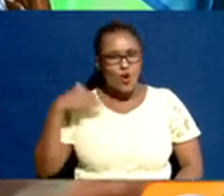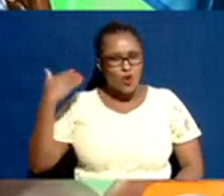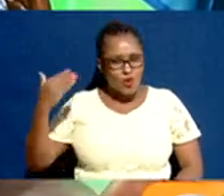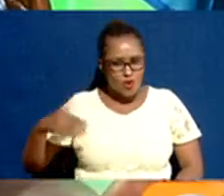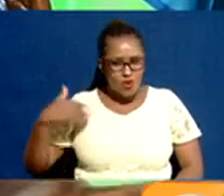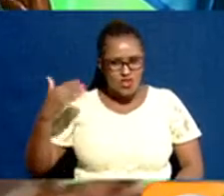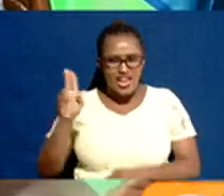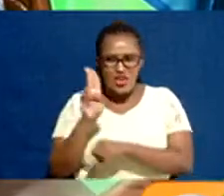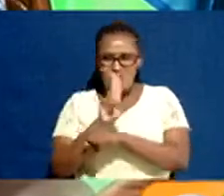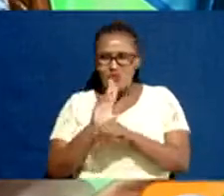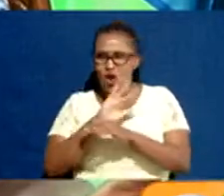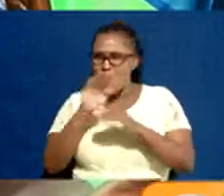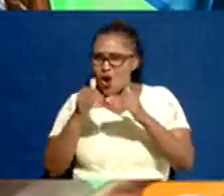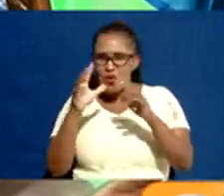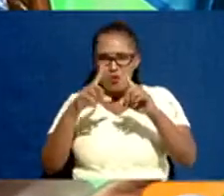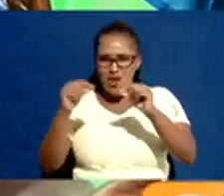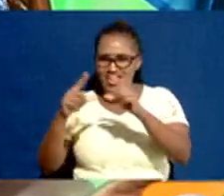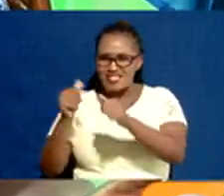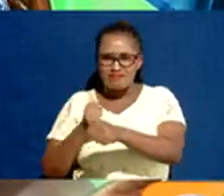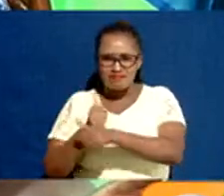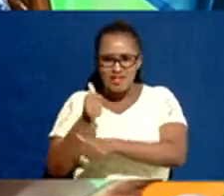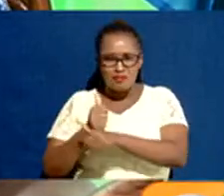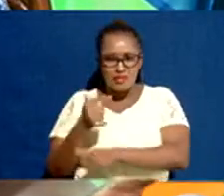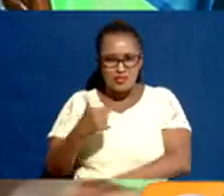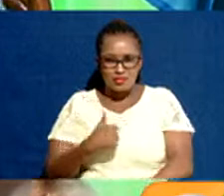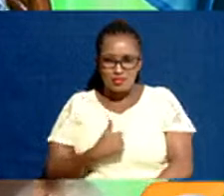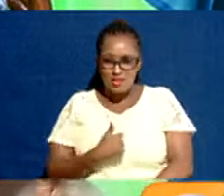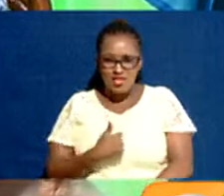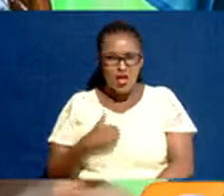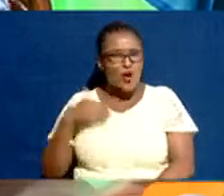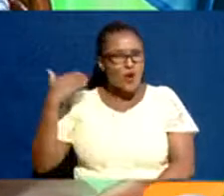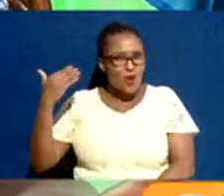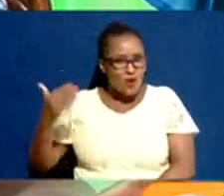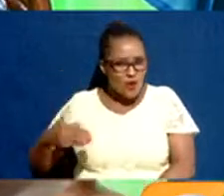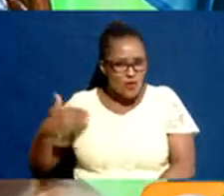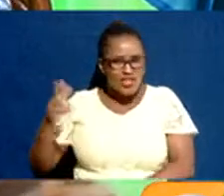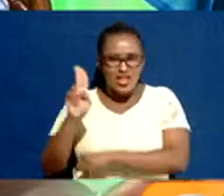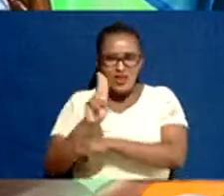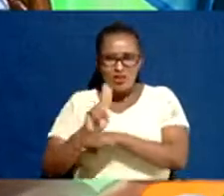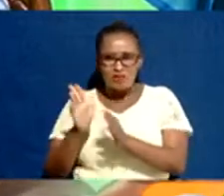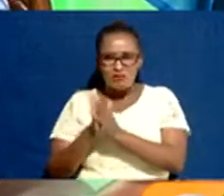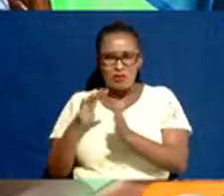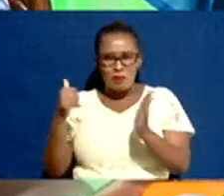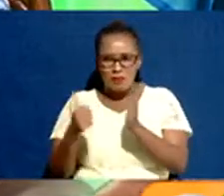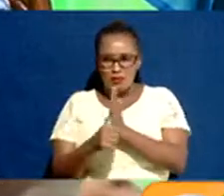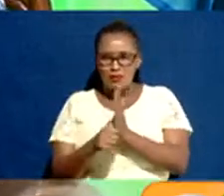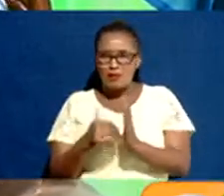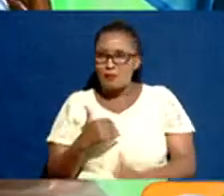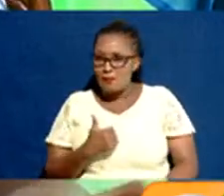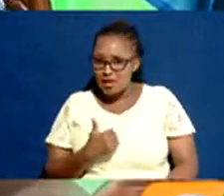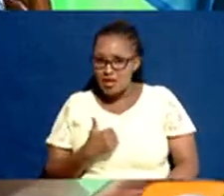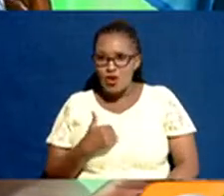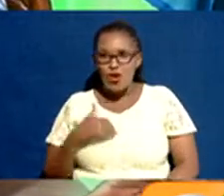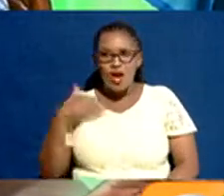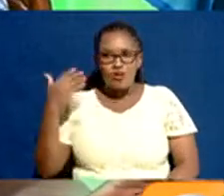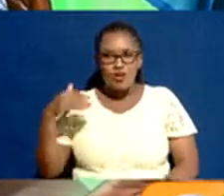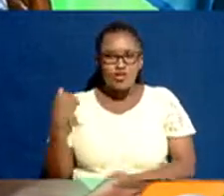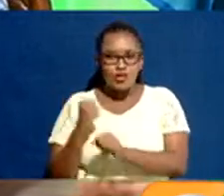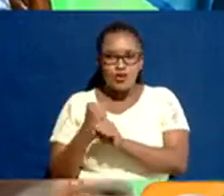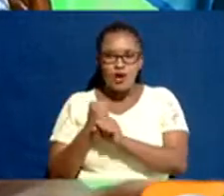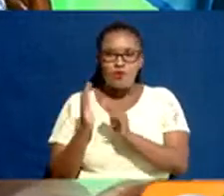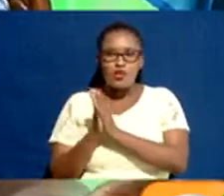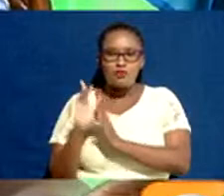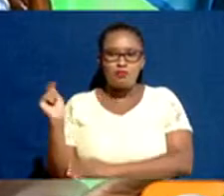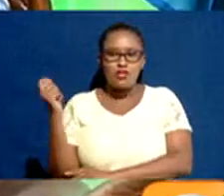all sorts of insults against me. He was instrumental in my problems. He's the one who was working with Uhuru Kenyatta